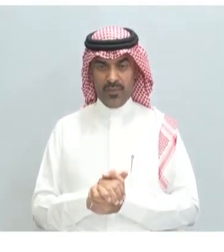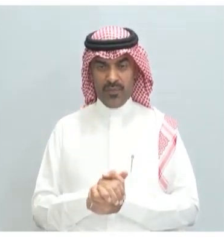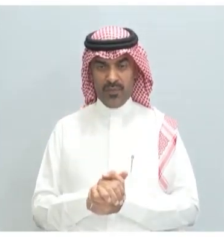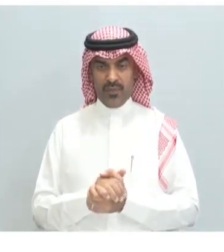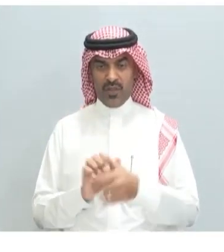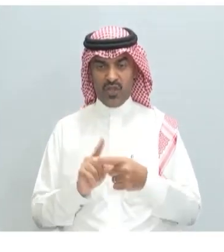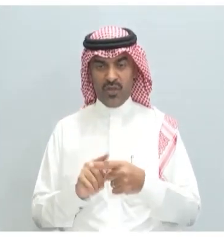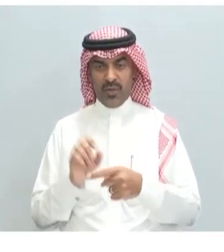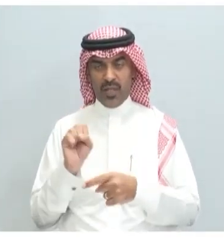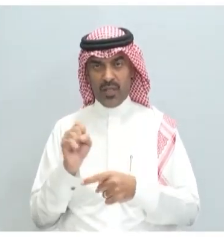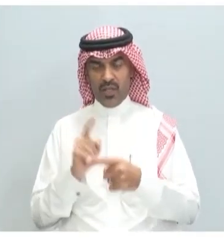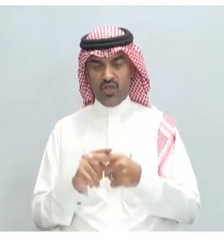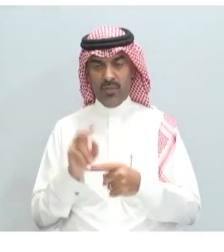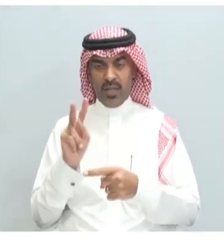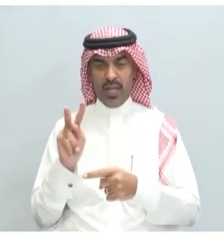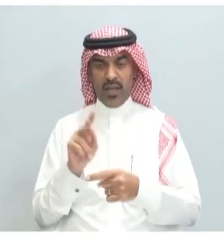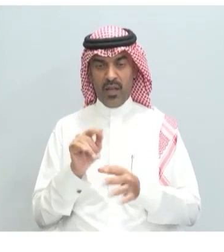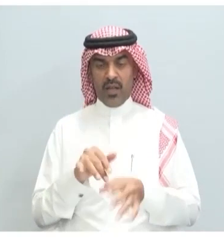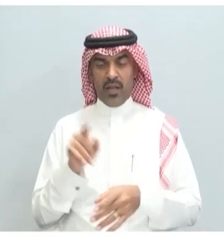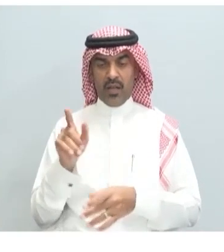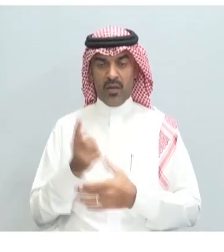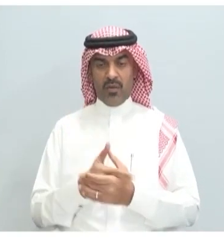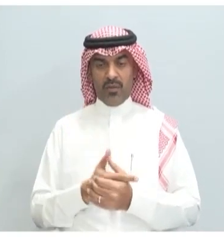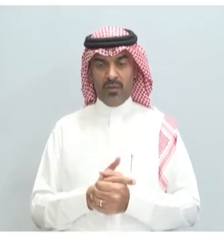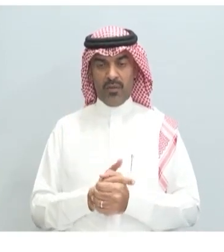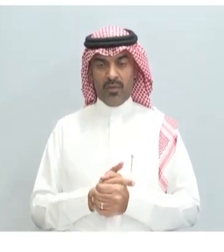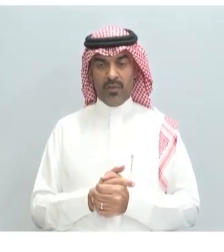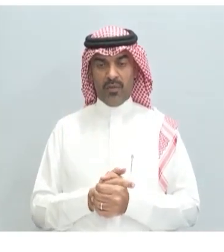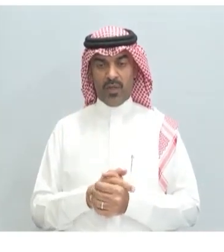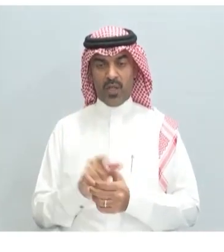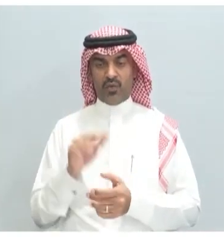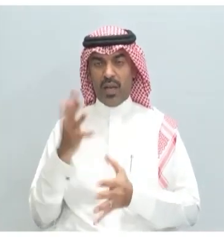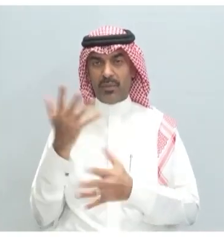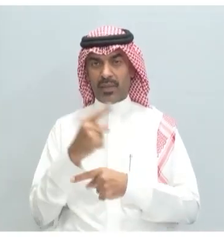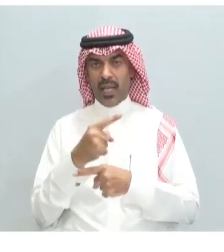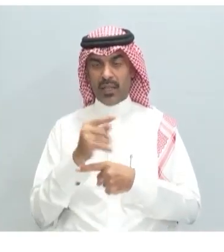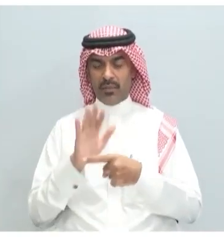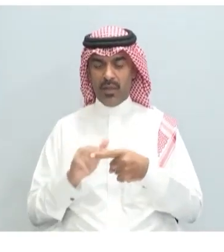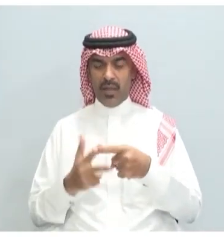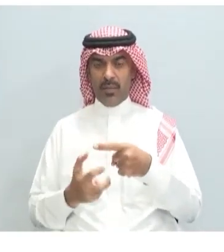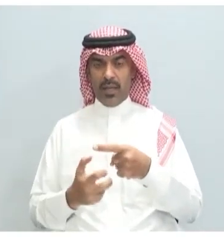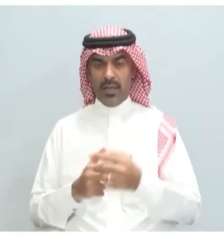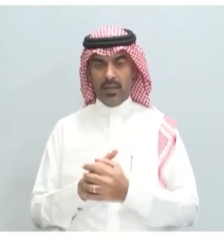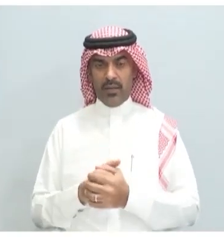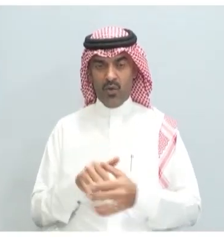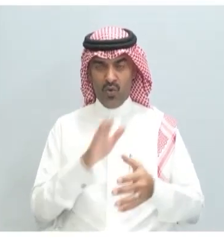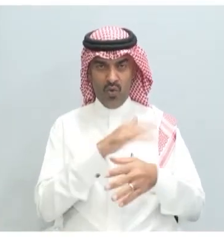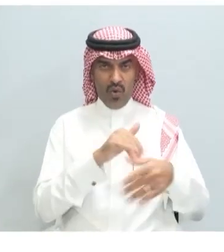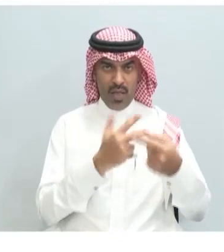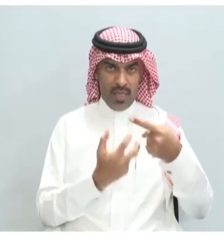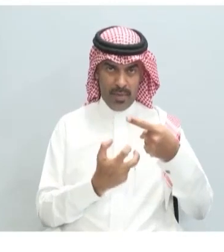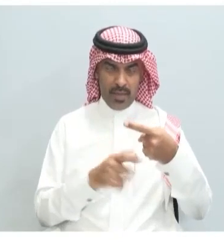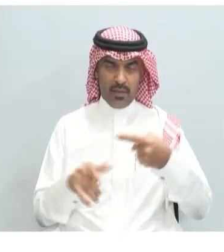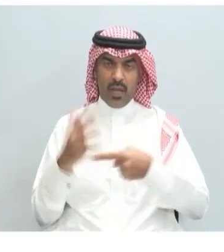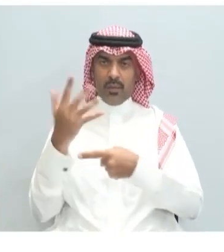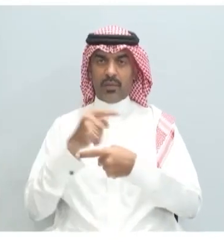وبالتالي حيكون عندك هنا المحفظه عندك 15 من اصل 80 15 من